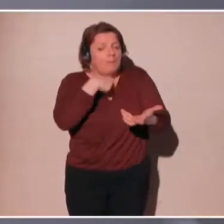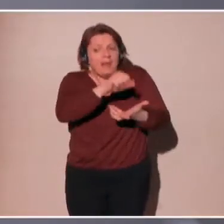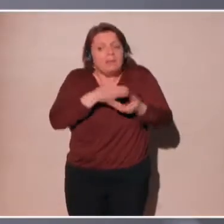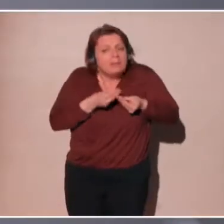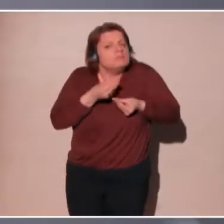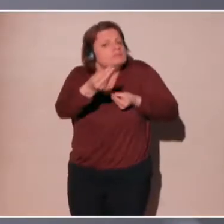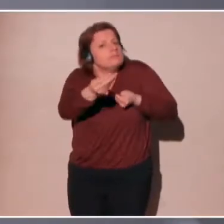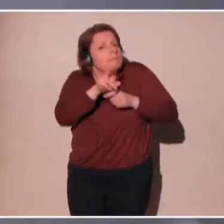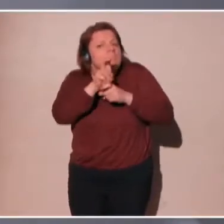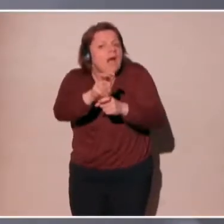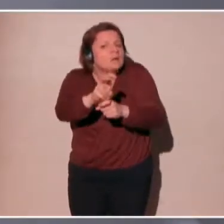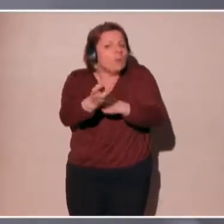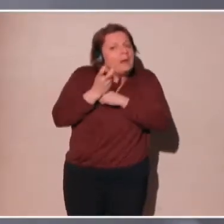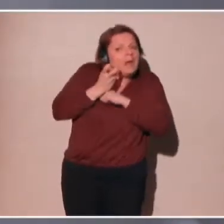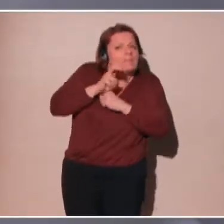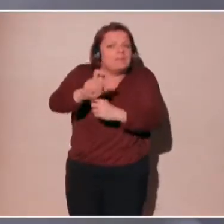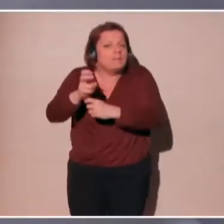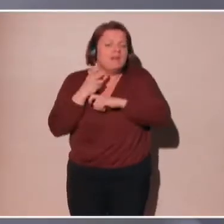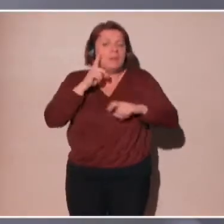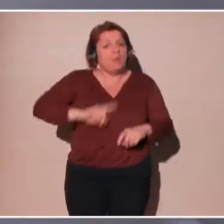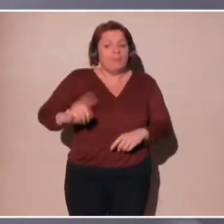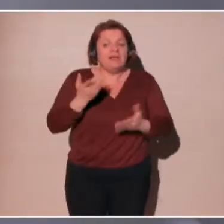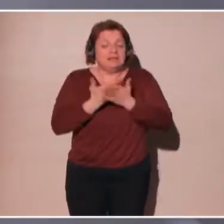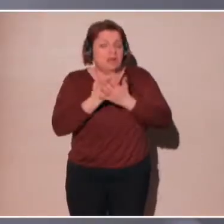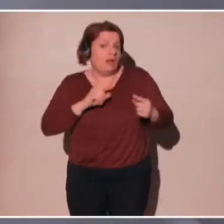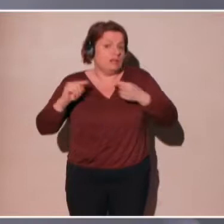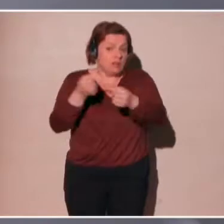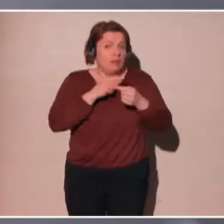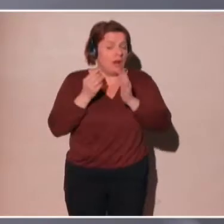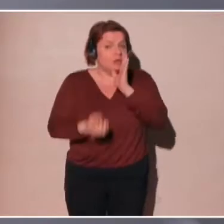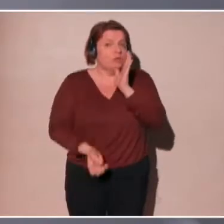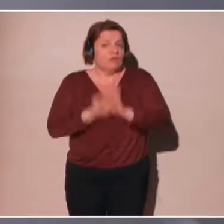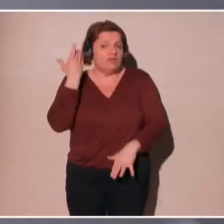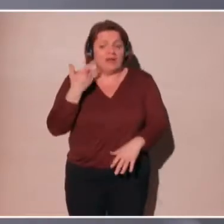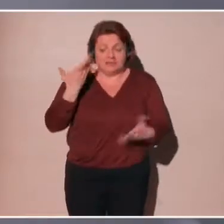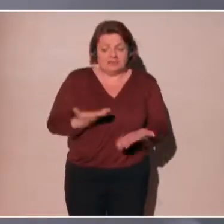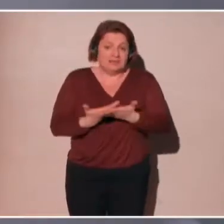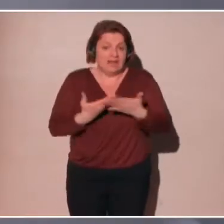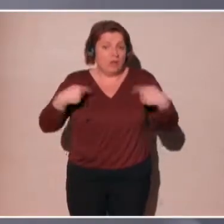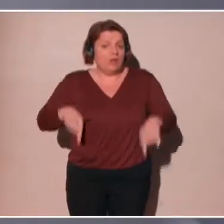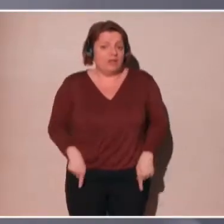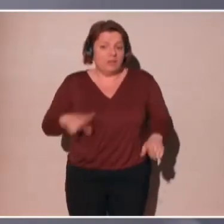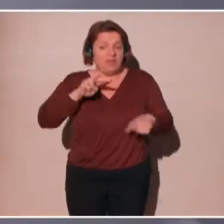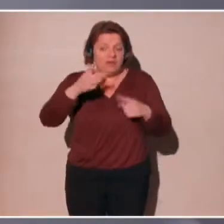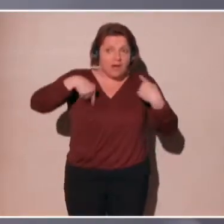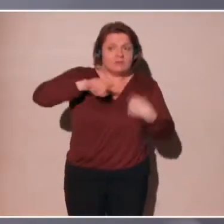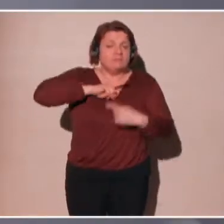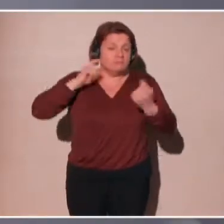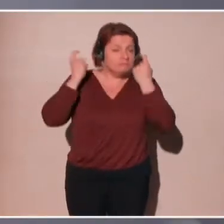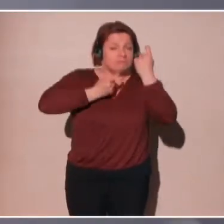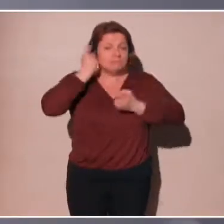nouveaux, mais ce qui va être le plus essentiel et qui prendra toute la partie, qui me mobilisera, qui mobilisera le gouvernement, c'est la prise de conscience.